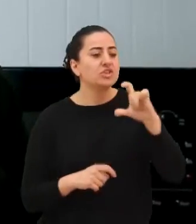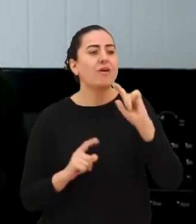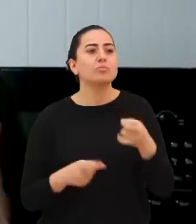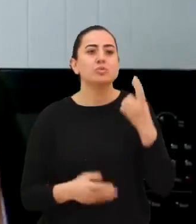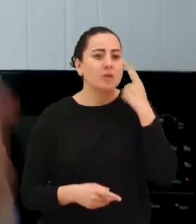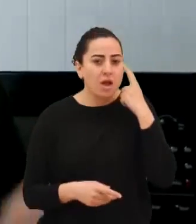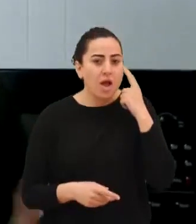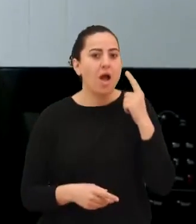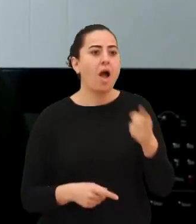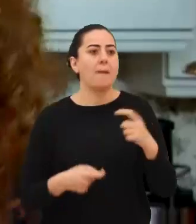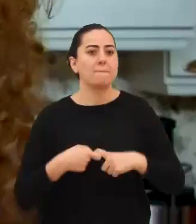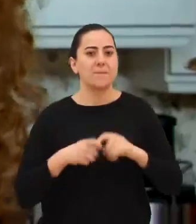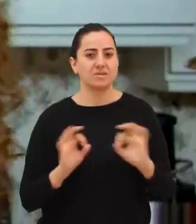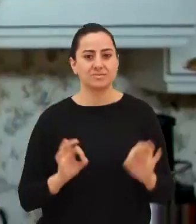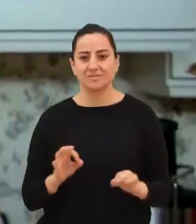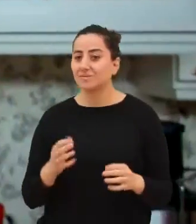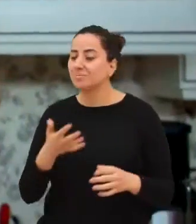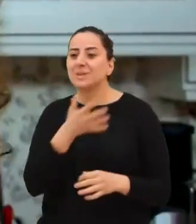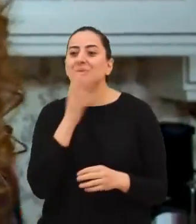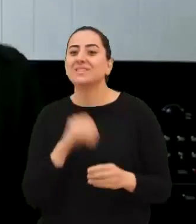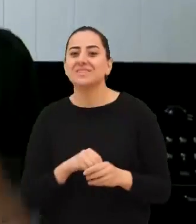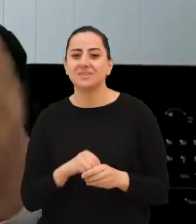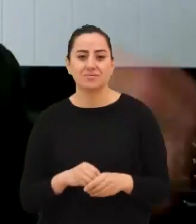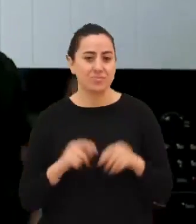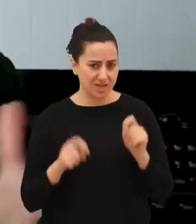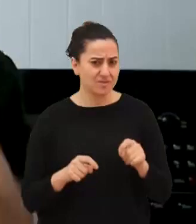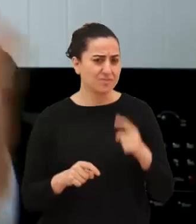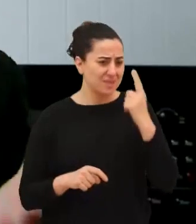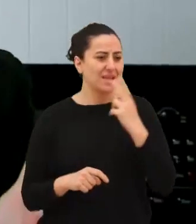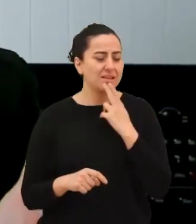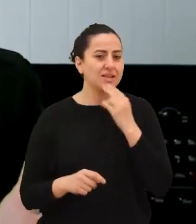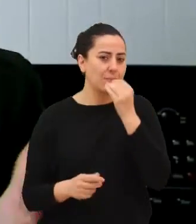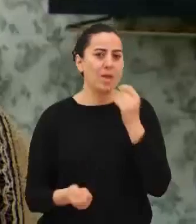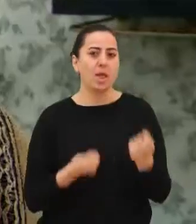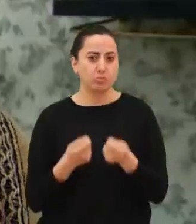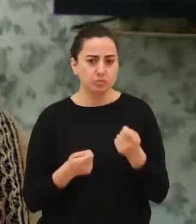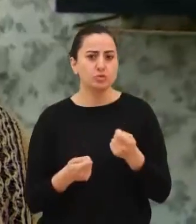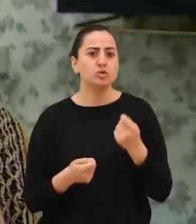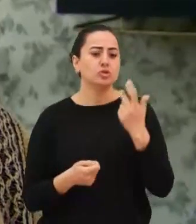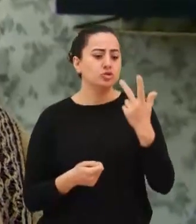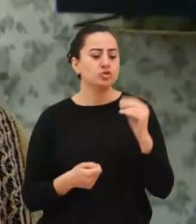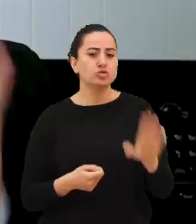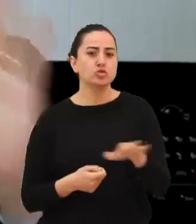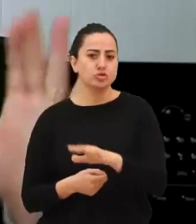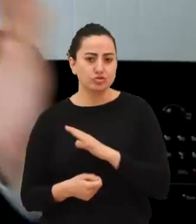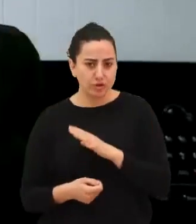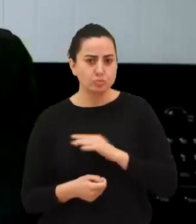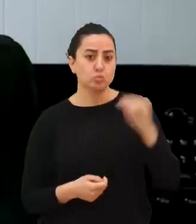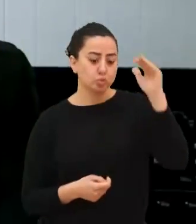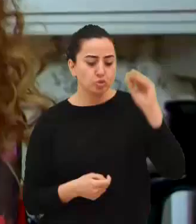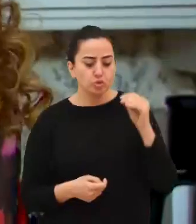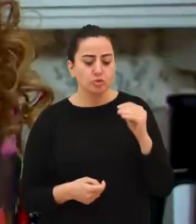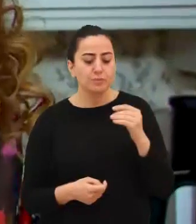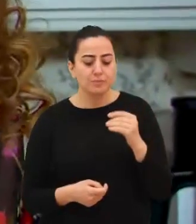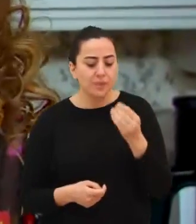aklıma gelmemişti, onu diyorum. Bilmece mi? Ne bilmecesi? Şimdi bir tane kadın yemek yapıyormuş, tamam mı? Bunun da 3 tane çocuğu varmış. Büyük çocuk